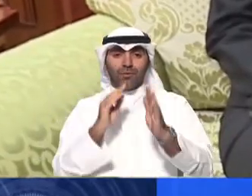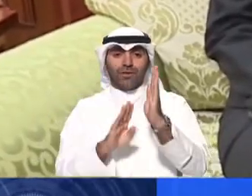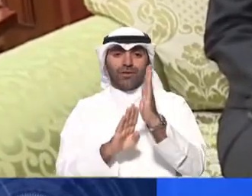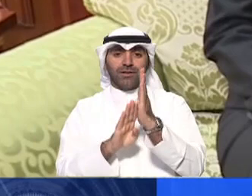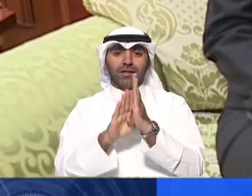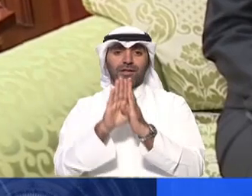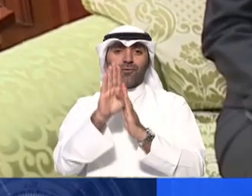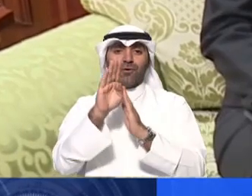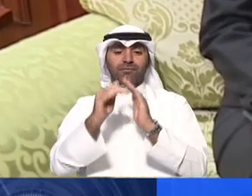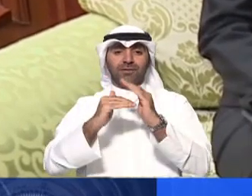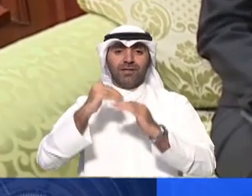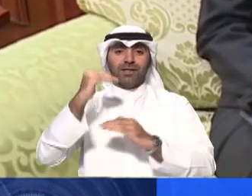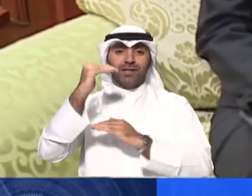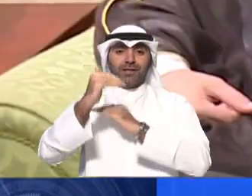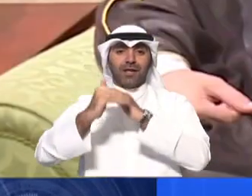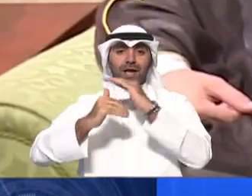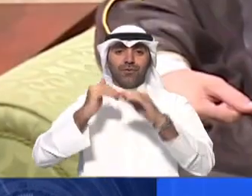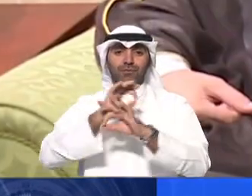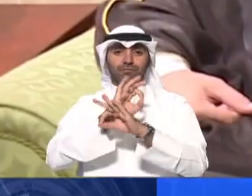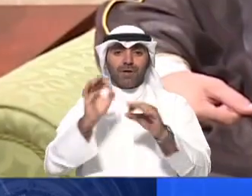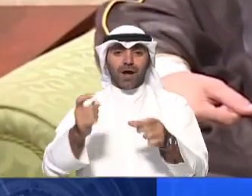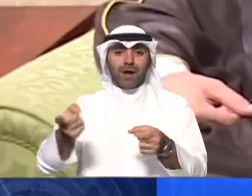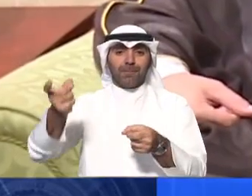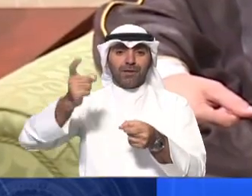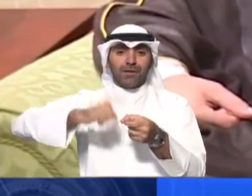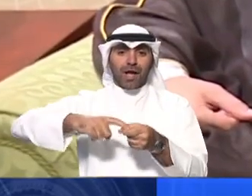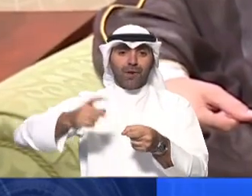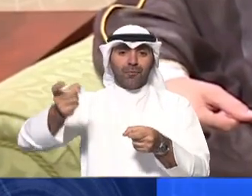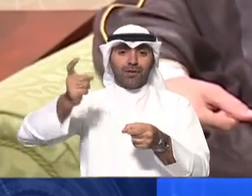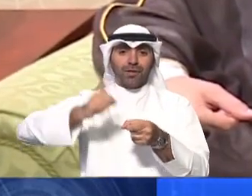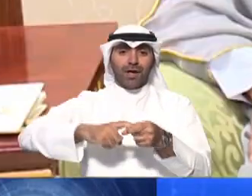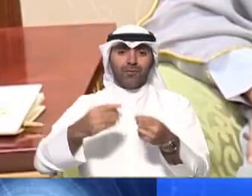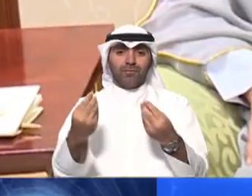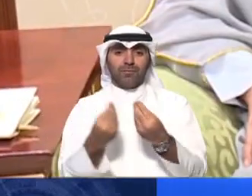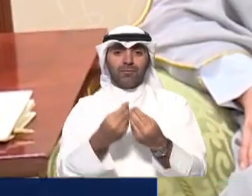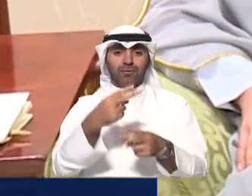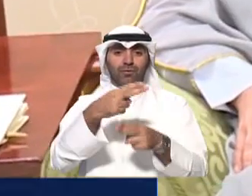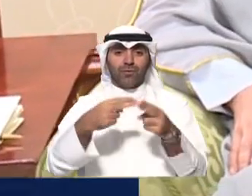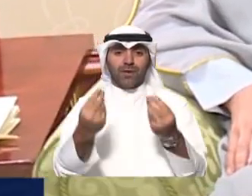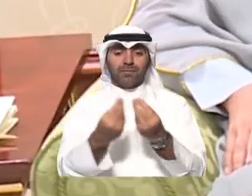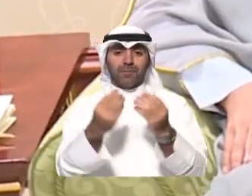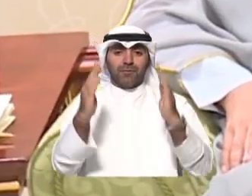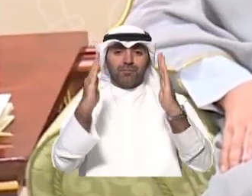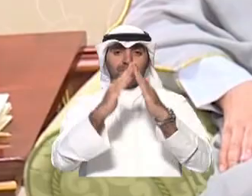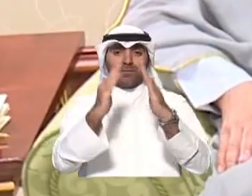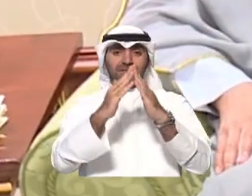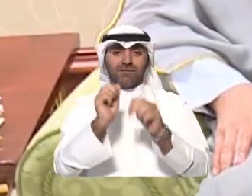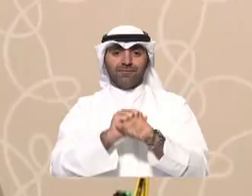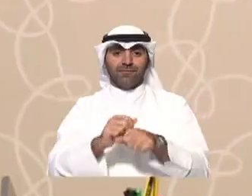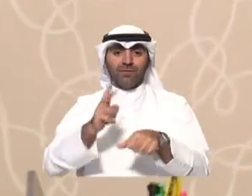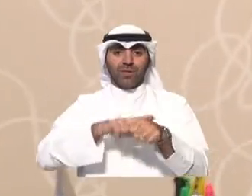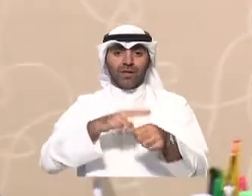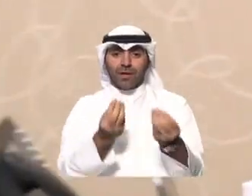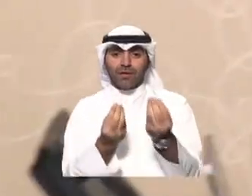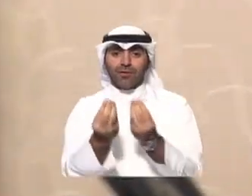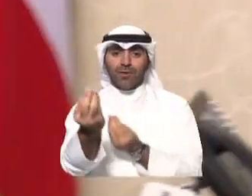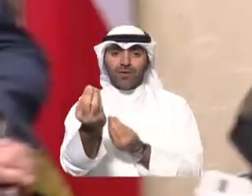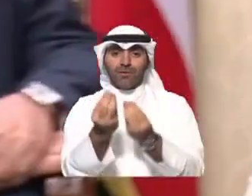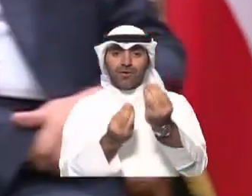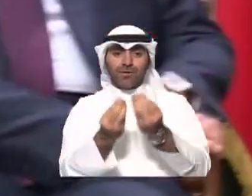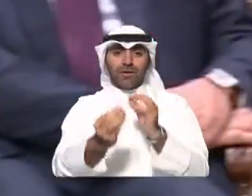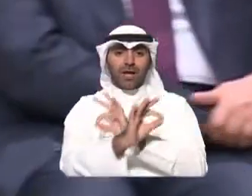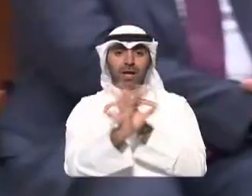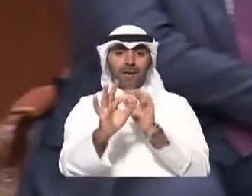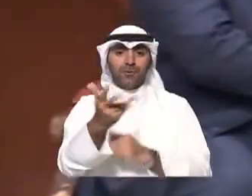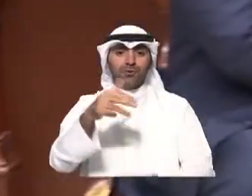الشقيقين وسبل تعزيزها وتنميتها بما يخدم مصالحهما المشتركة. كما تم بحث أهم القضايا ذات